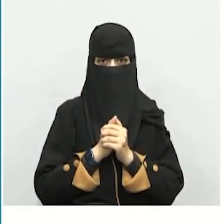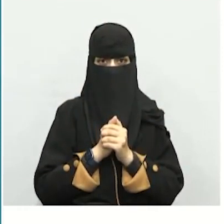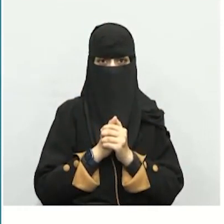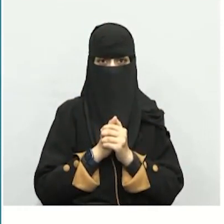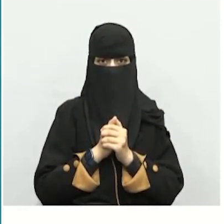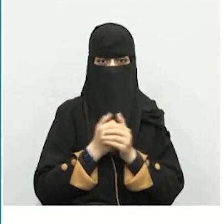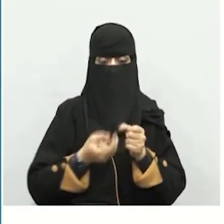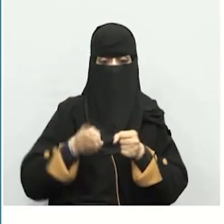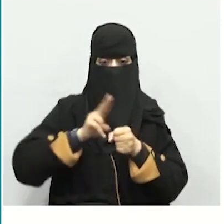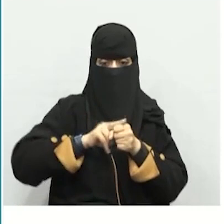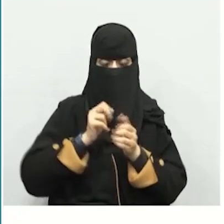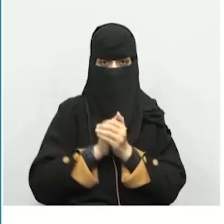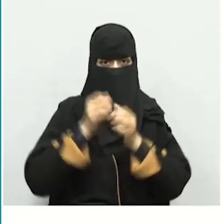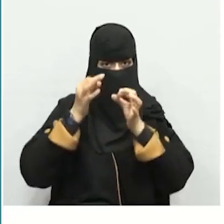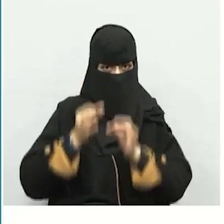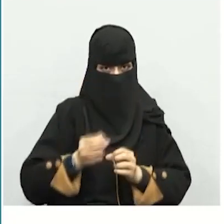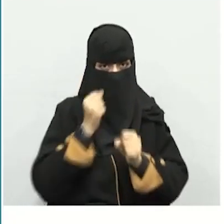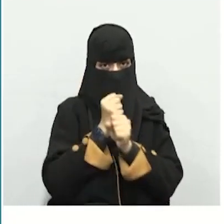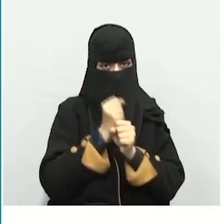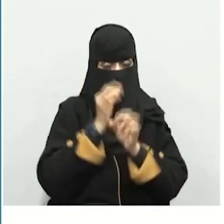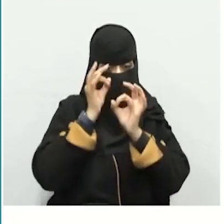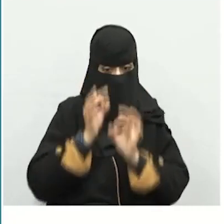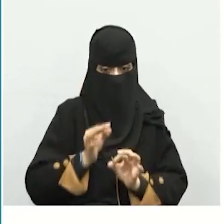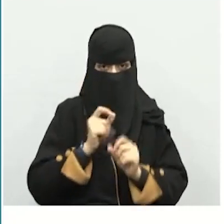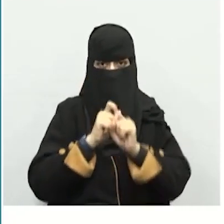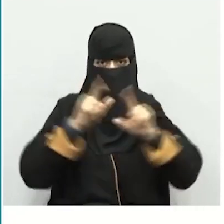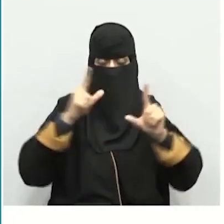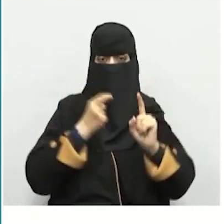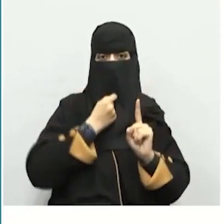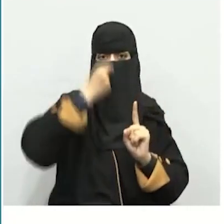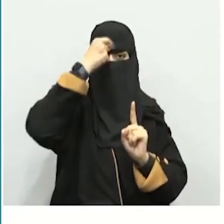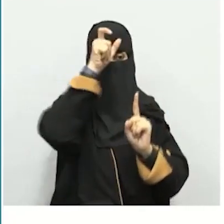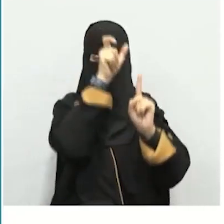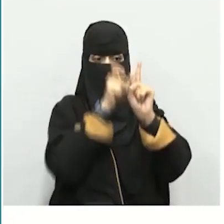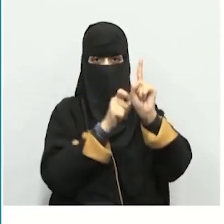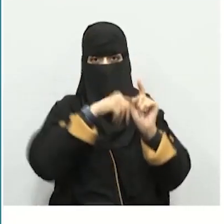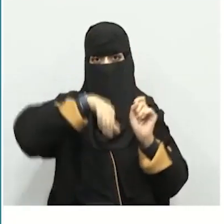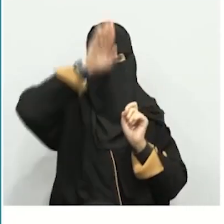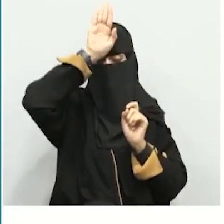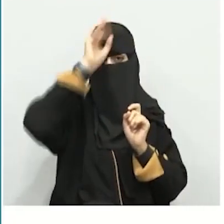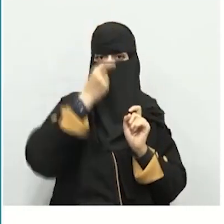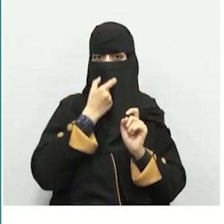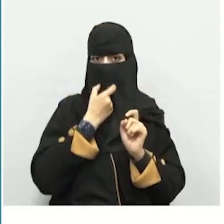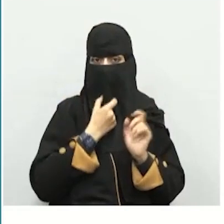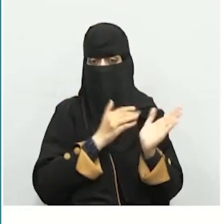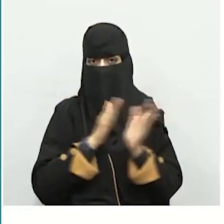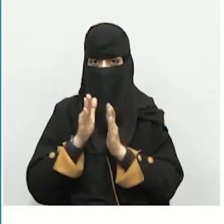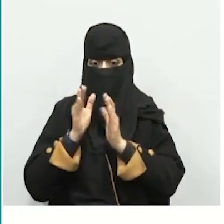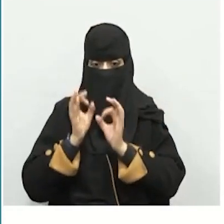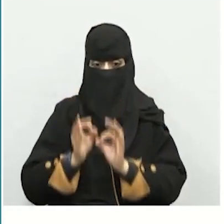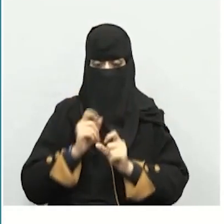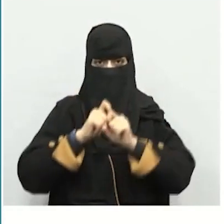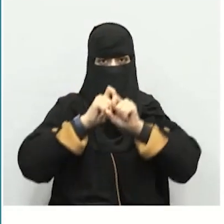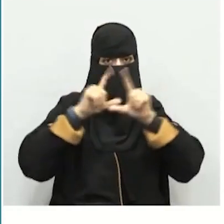مرة أخرى السؤال: الدقة والانضباط من أبرز الصفات التي تميزت بها شخصية خادم الحرمين